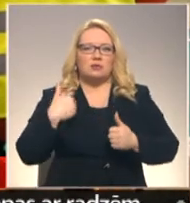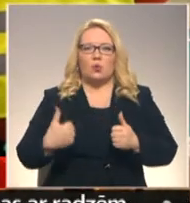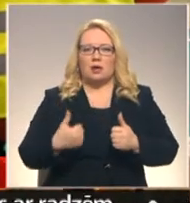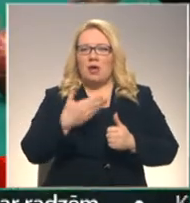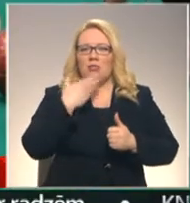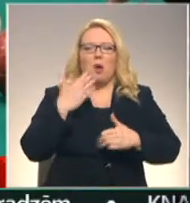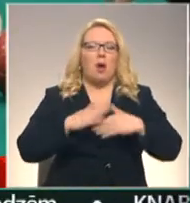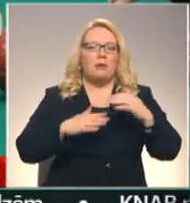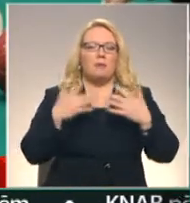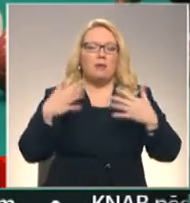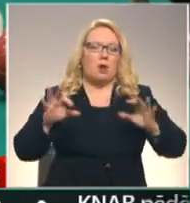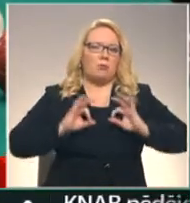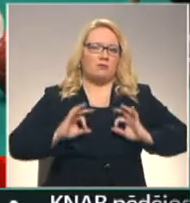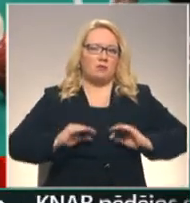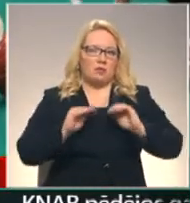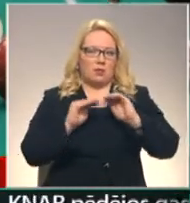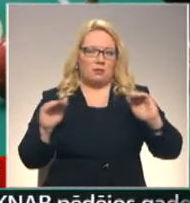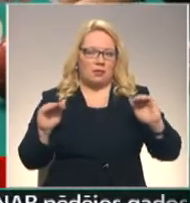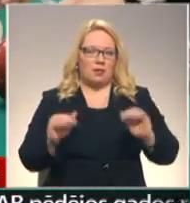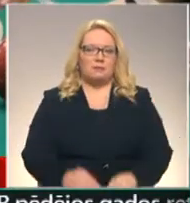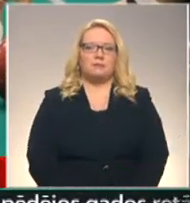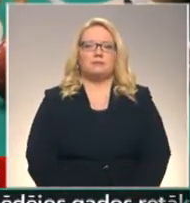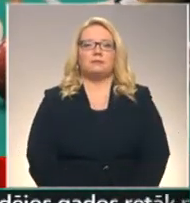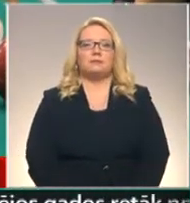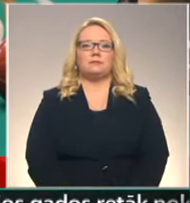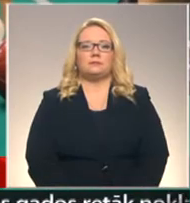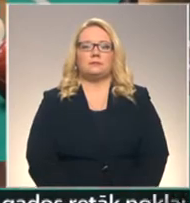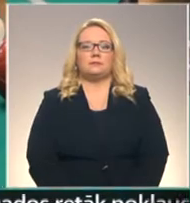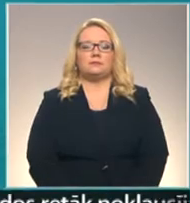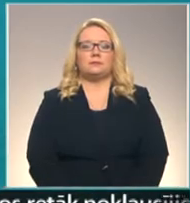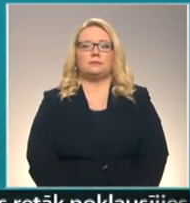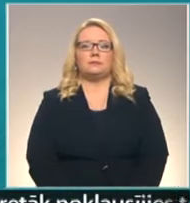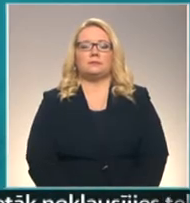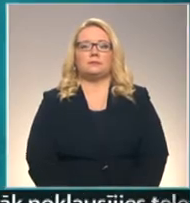amatieru, bet profesionāla līmenī. Baiba Podniecīvo, Peršavicis, Skrundas televīzija.